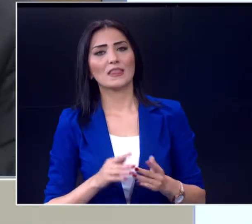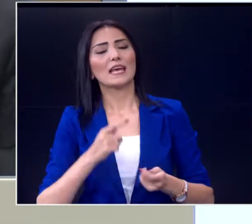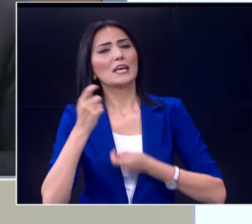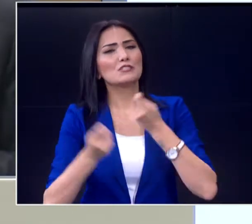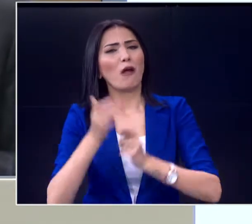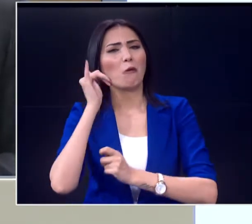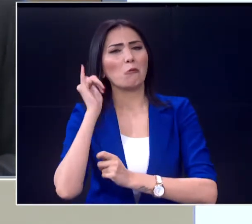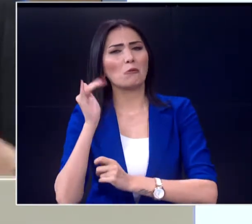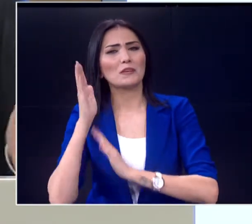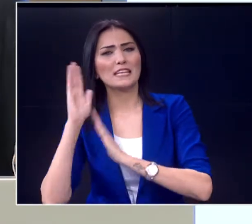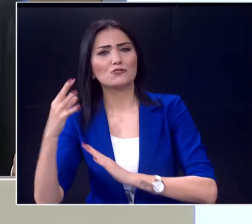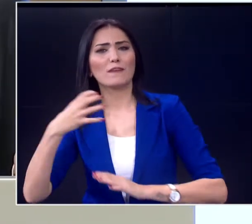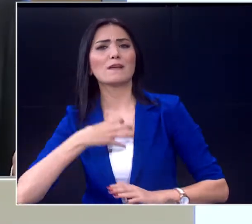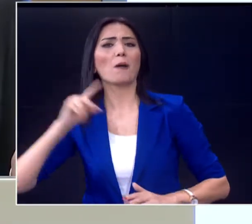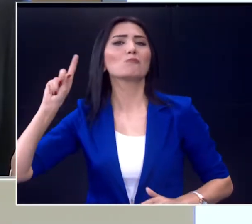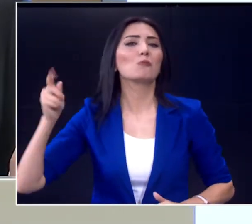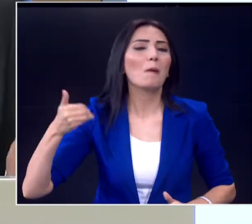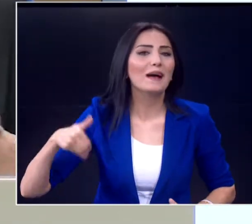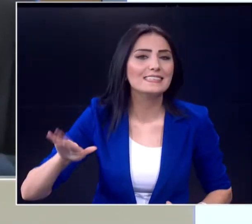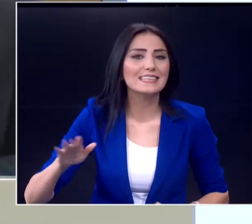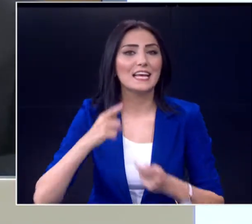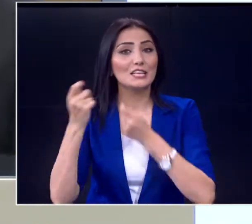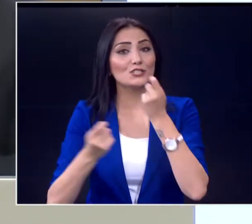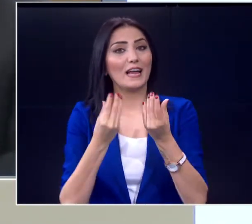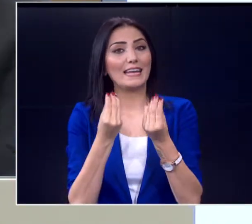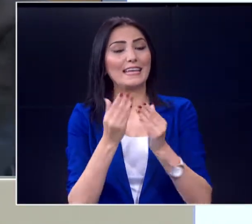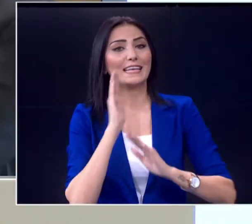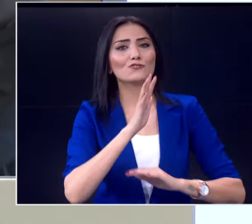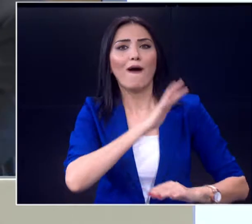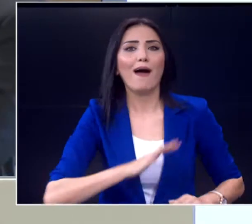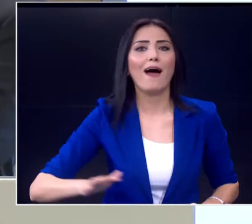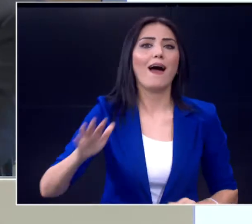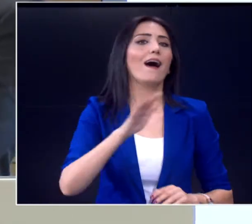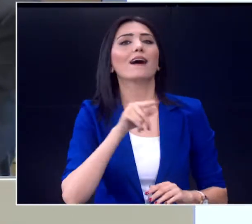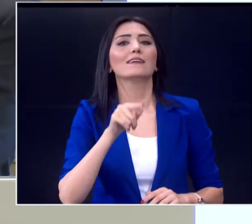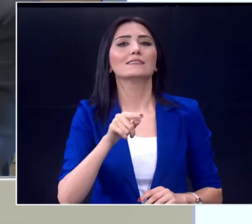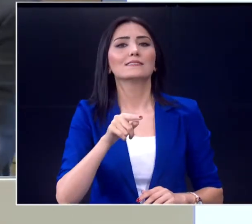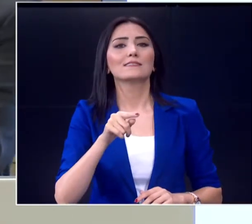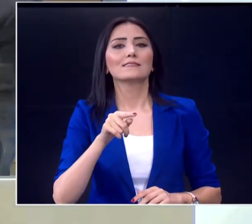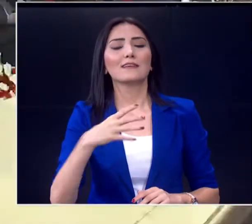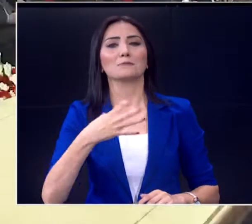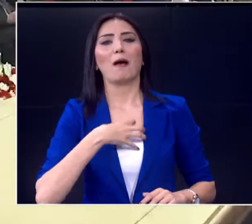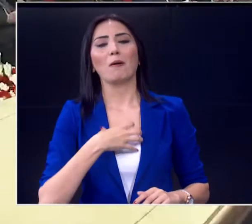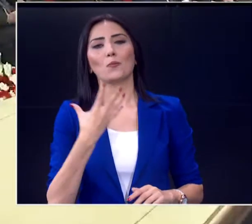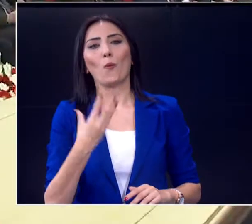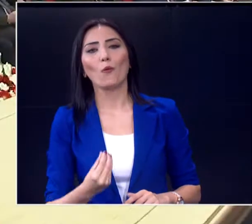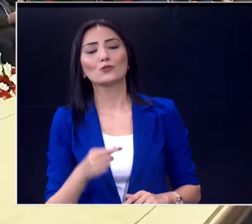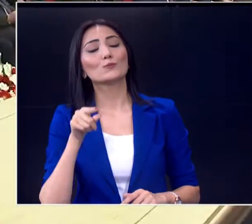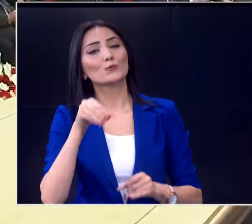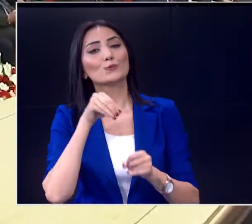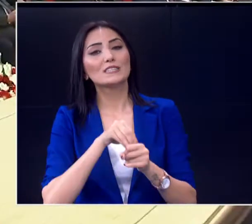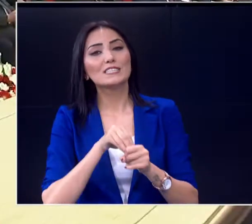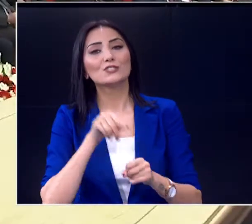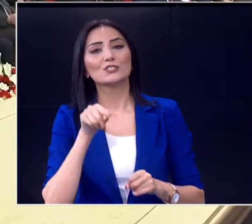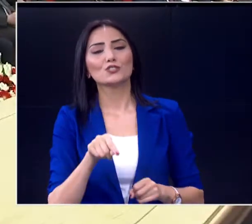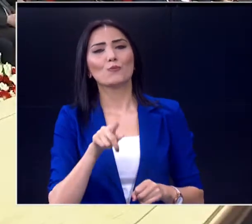İşler kötü gidince sahip bulamazsın. İşler iyi gidince herkes kafayı uzatır. Onun için